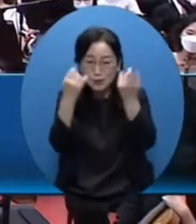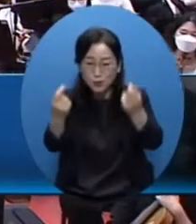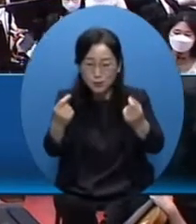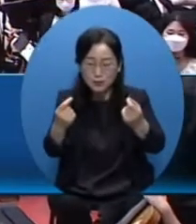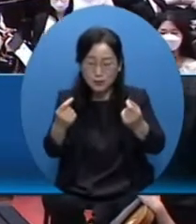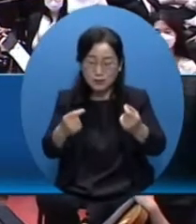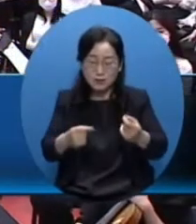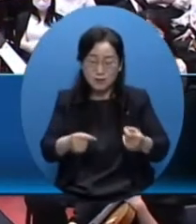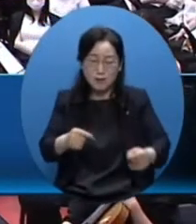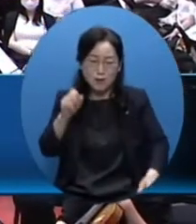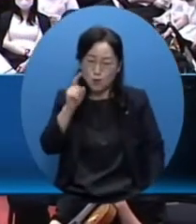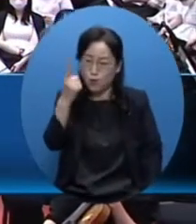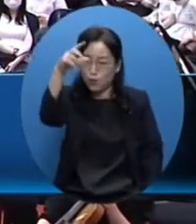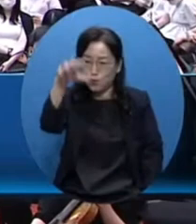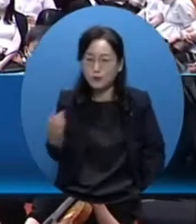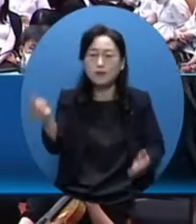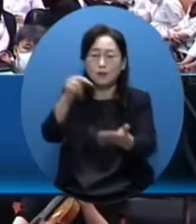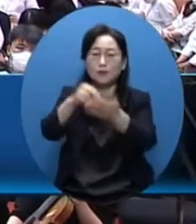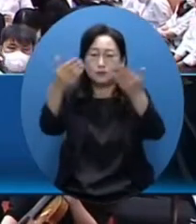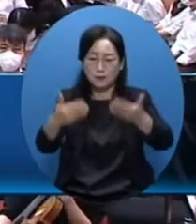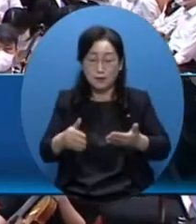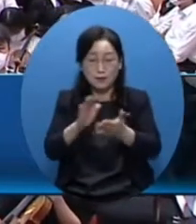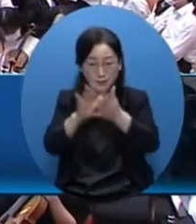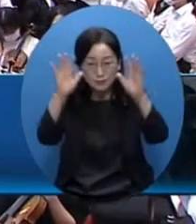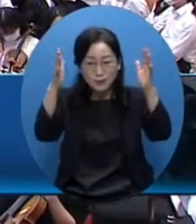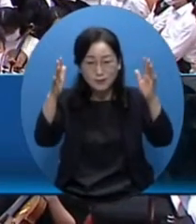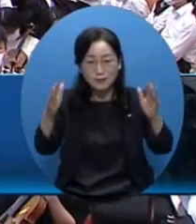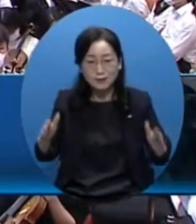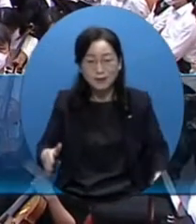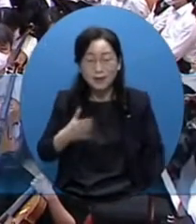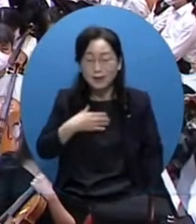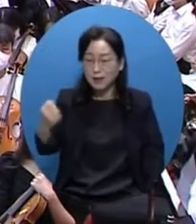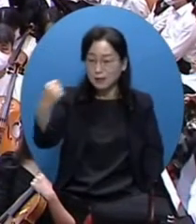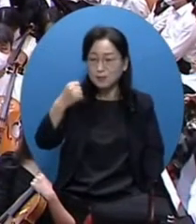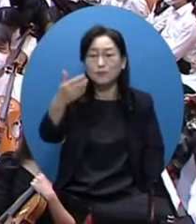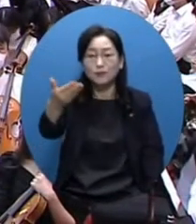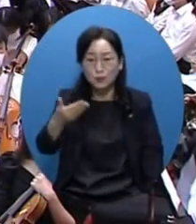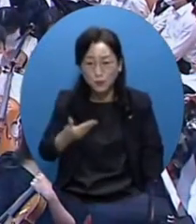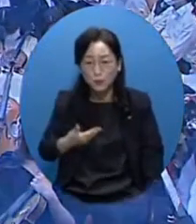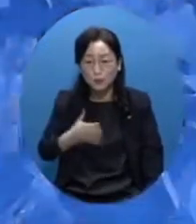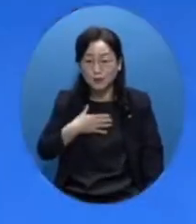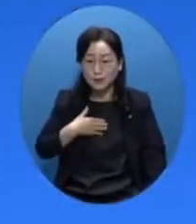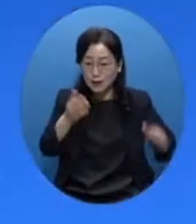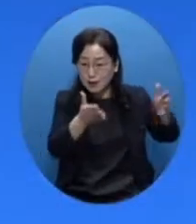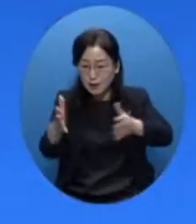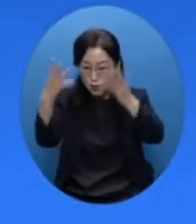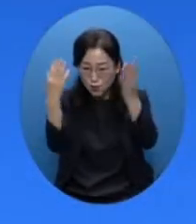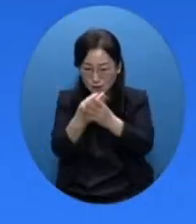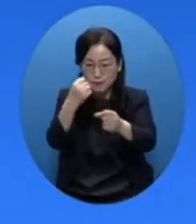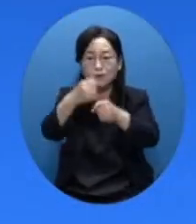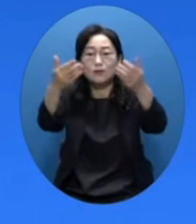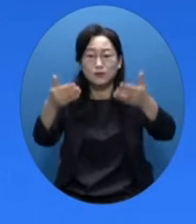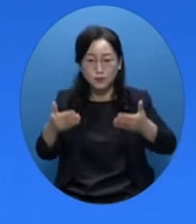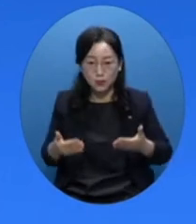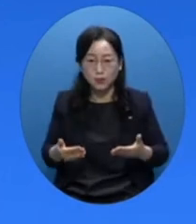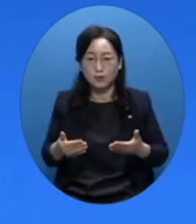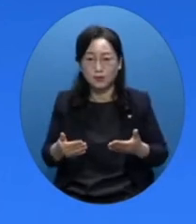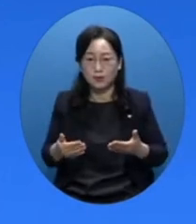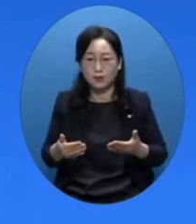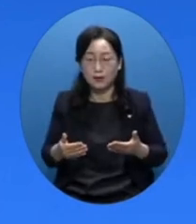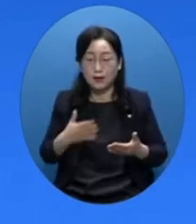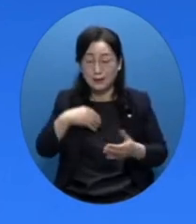곳에 세우시며 할레 넣어야 내게 힘을 써서 내기를 완전하게 만들어 주시고